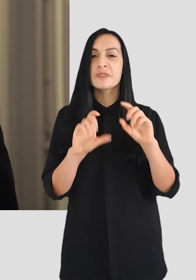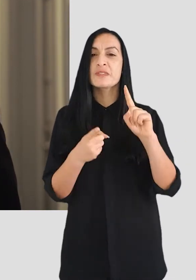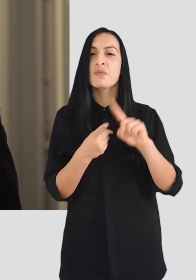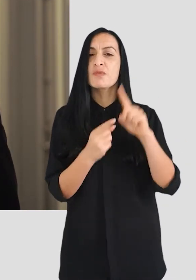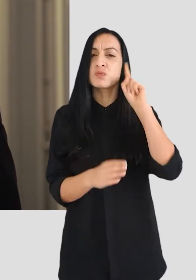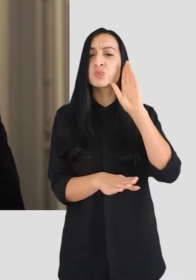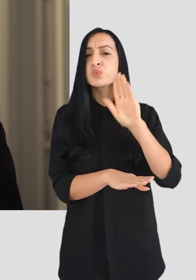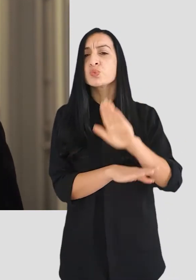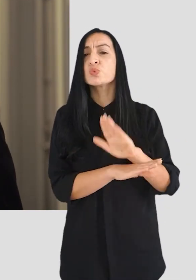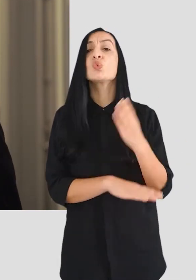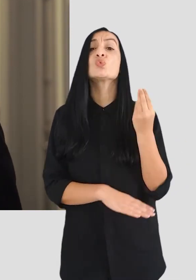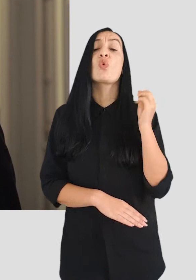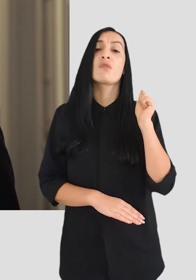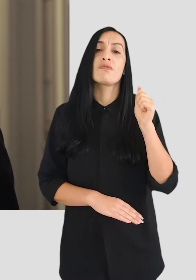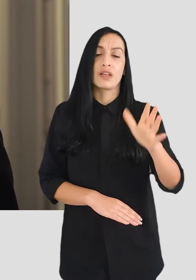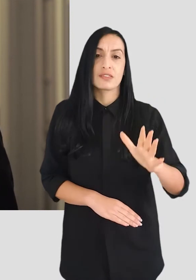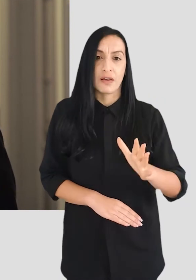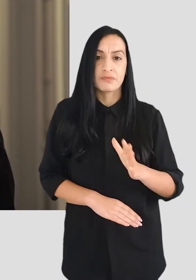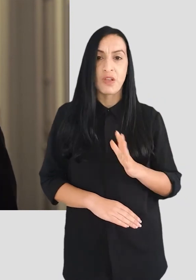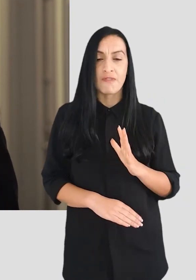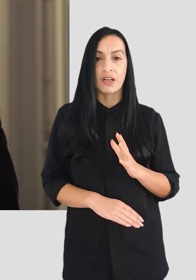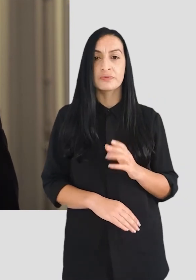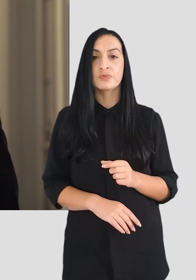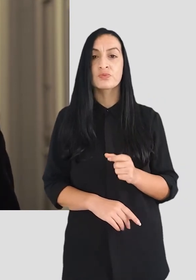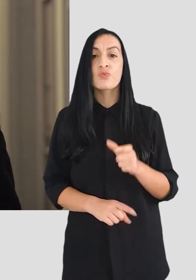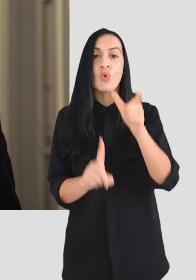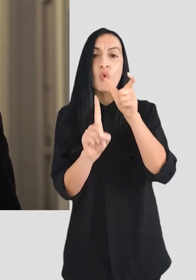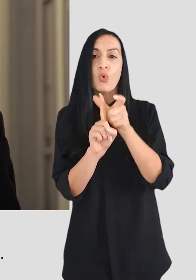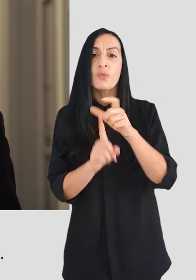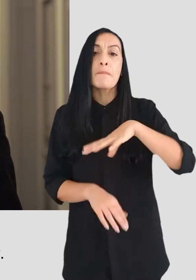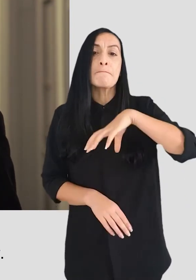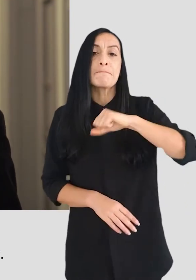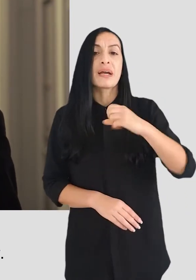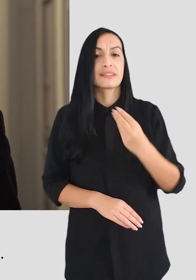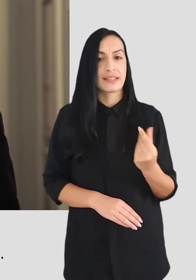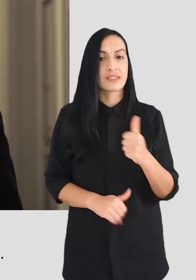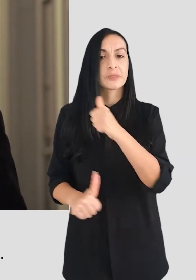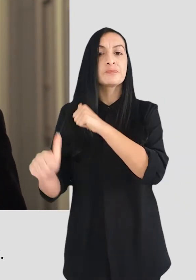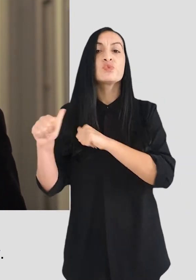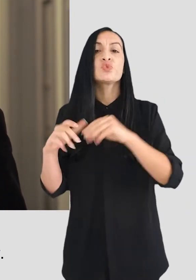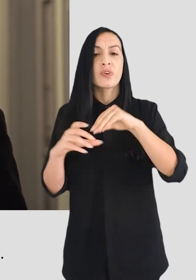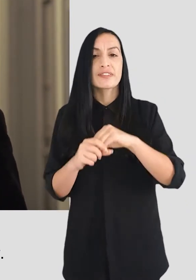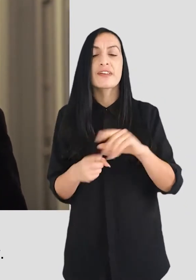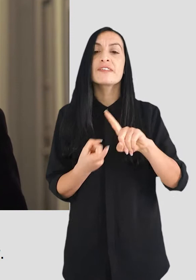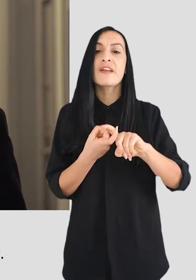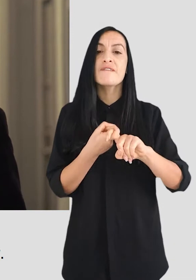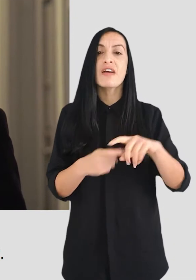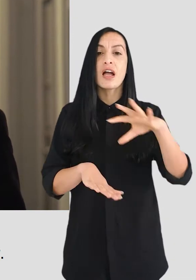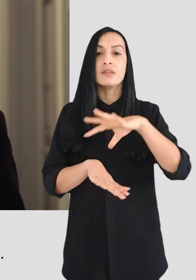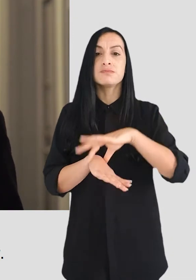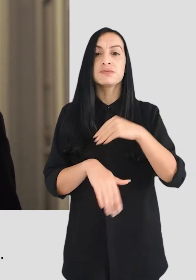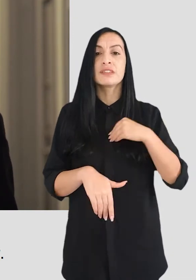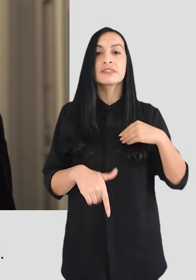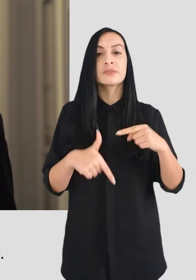alanında genellikle istismar ve ihmal tabii daha ön planda oluyor. Bu kurulan merkezler, üniversitelerde eğer tıp